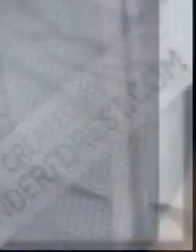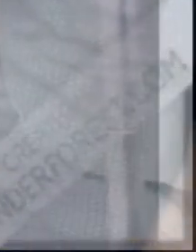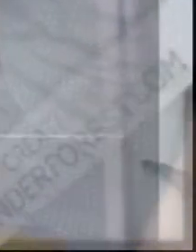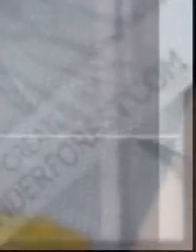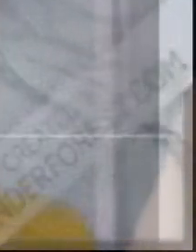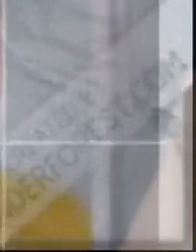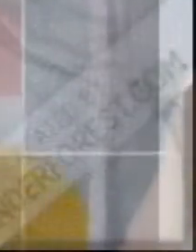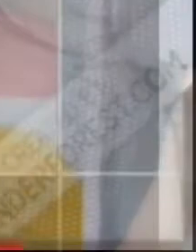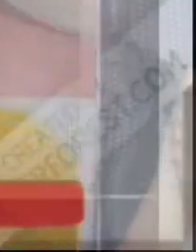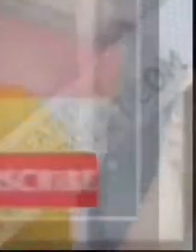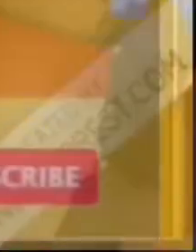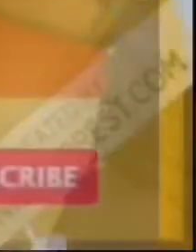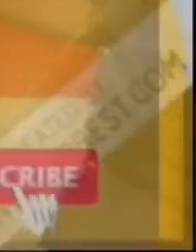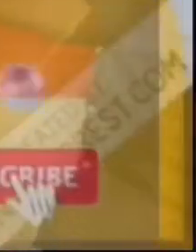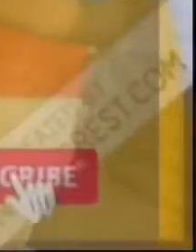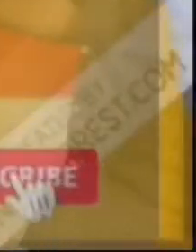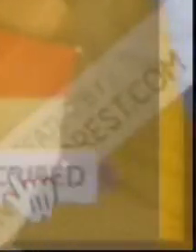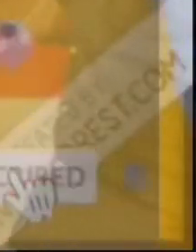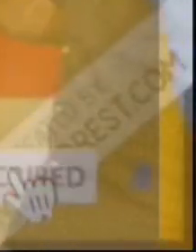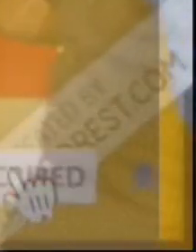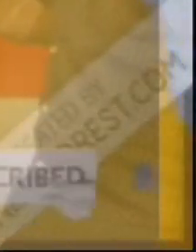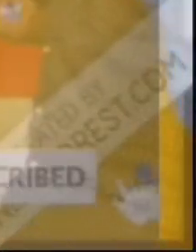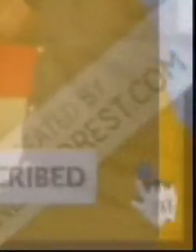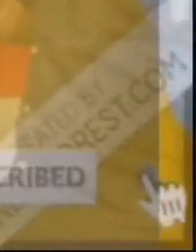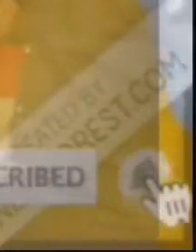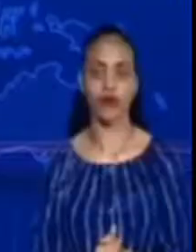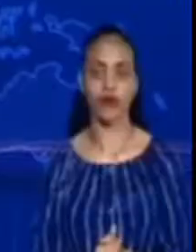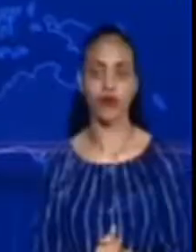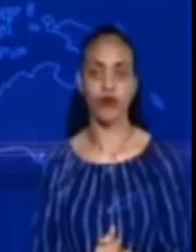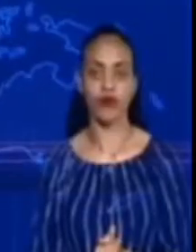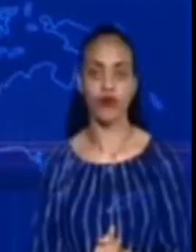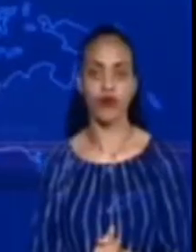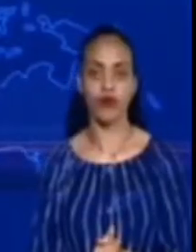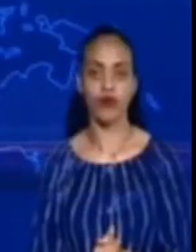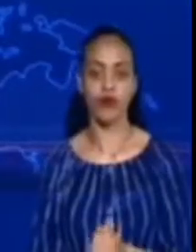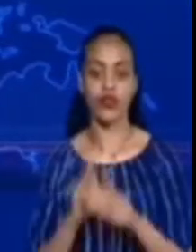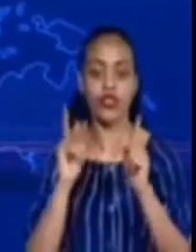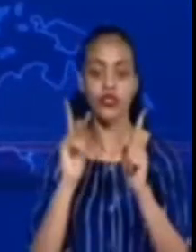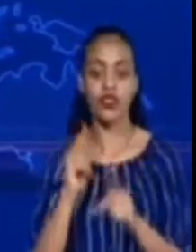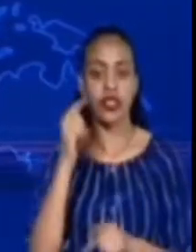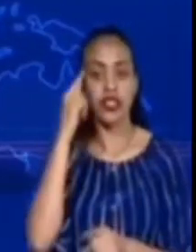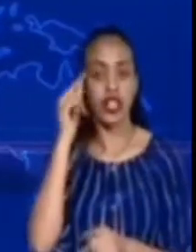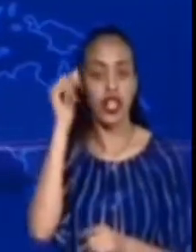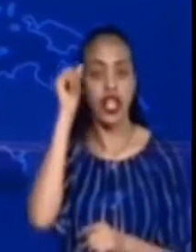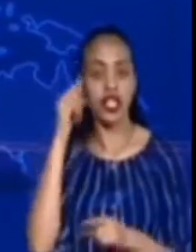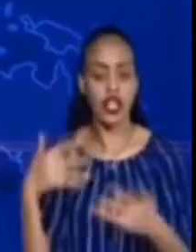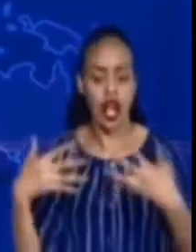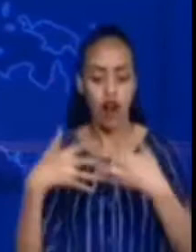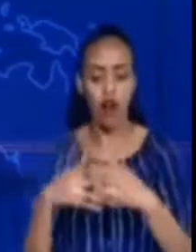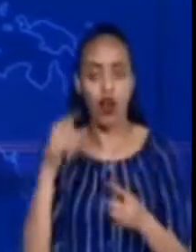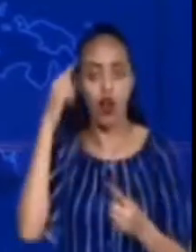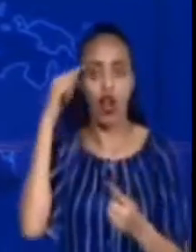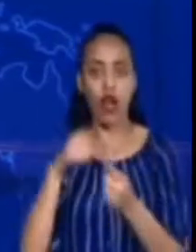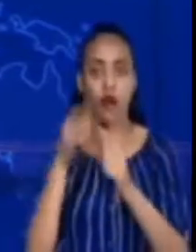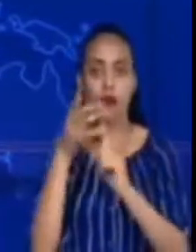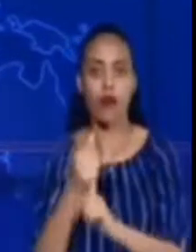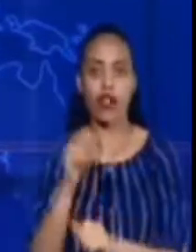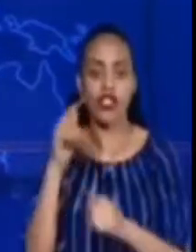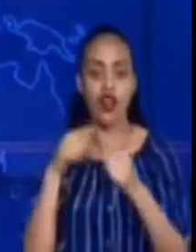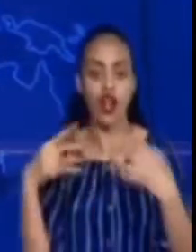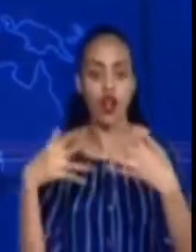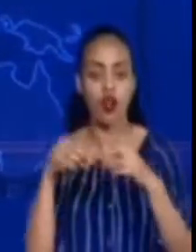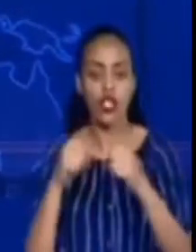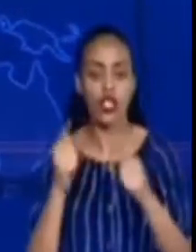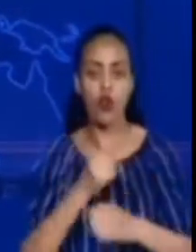danganya margau danganya margau kun zimidir lai simun sayanesaw mawalna